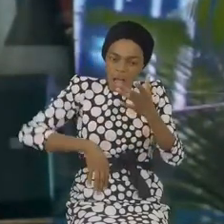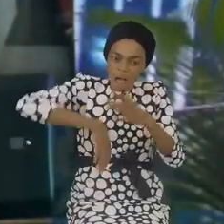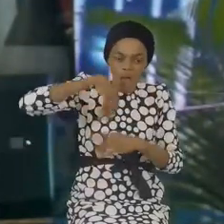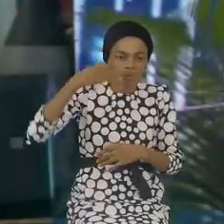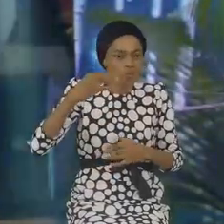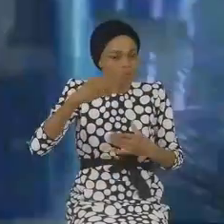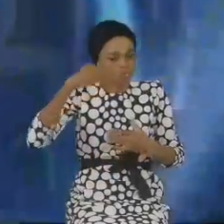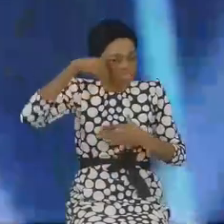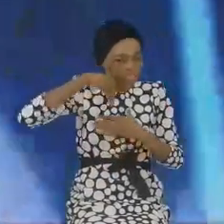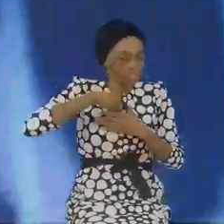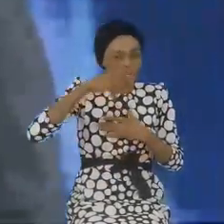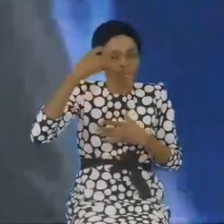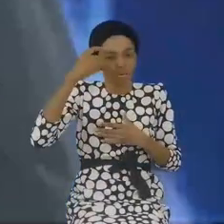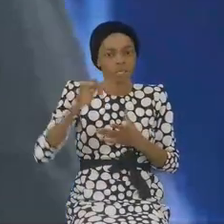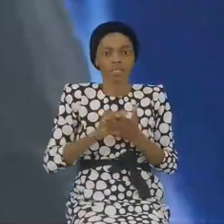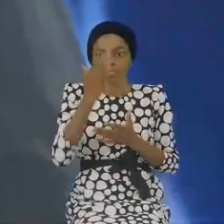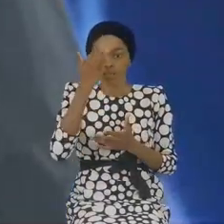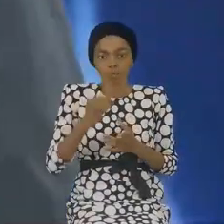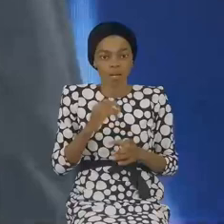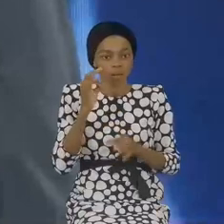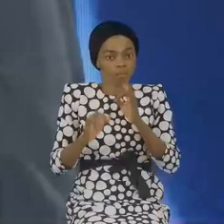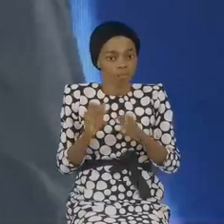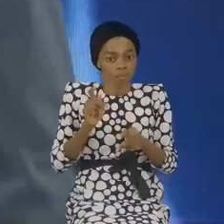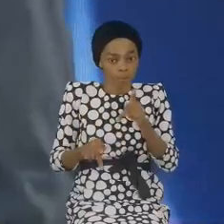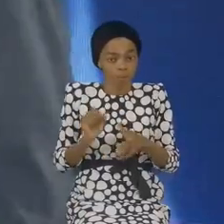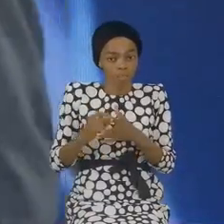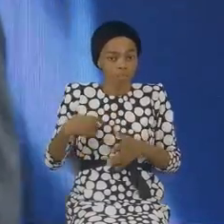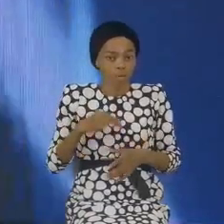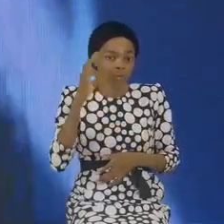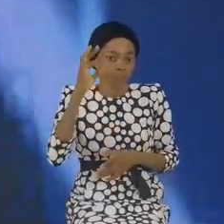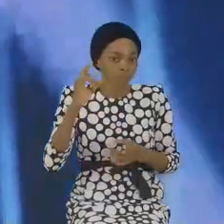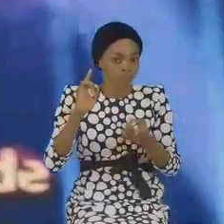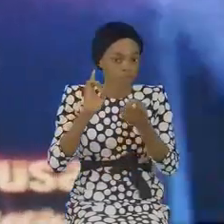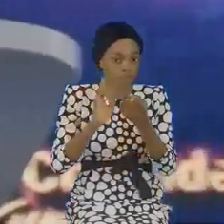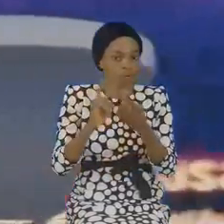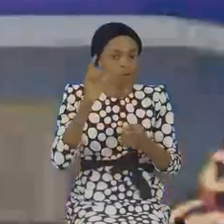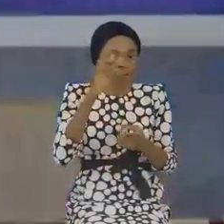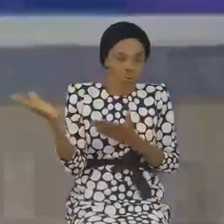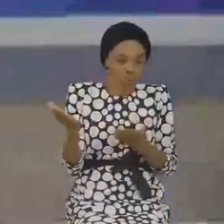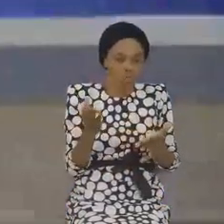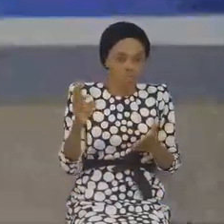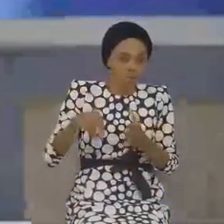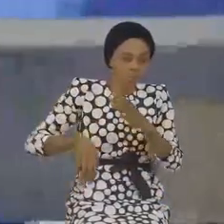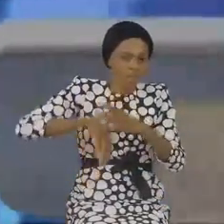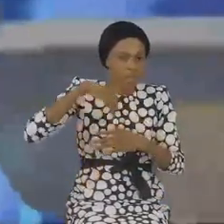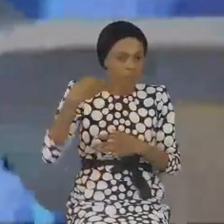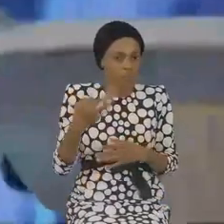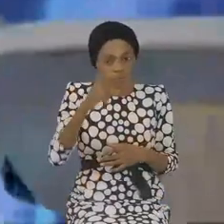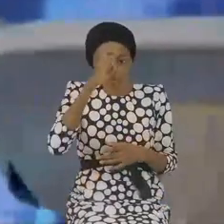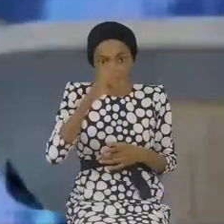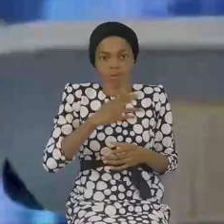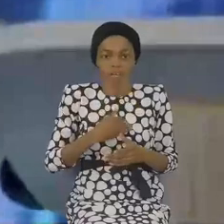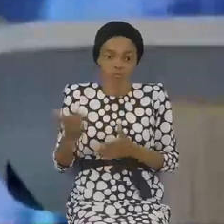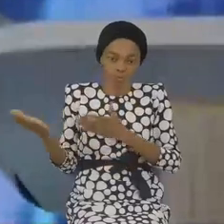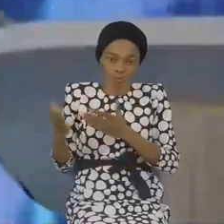tous ceux à qui nous prêchons, nous les sortons d'Égypte et nous sortons l'Égypte de leur